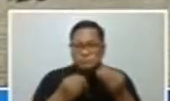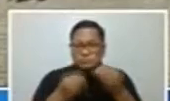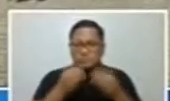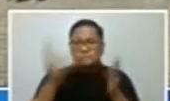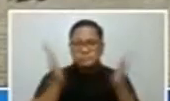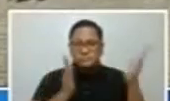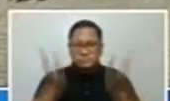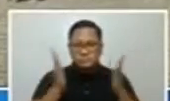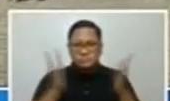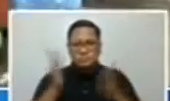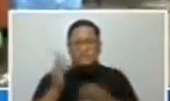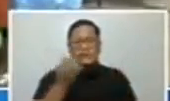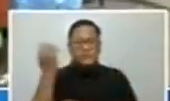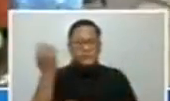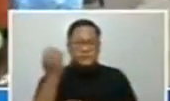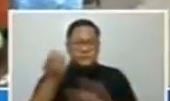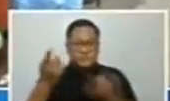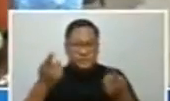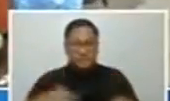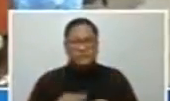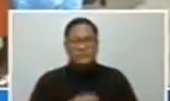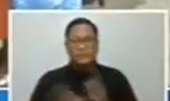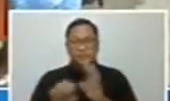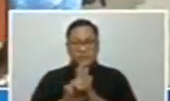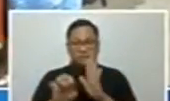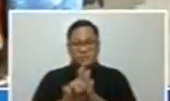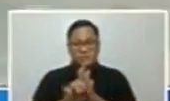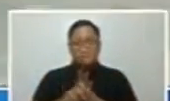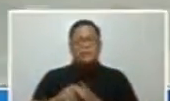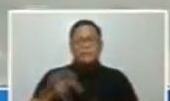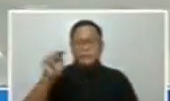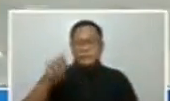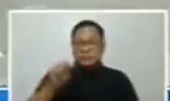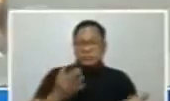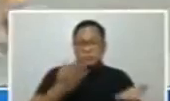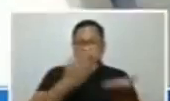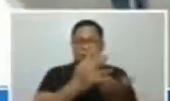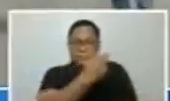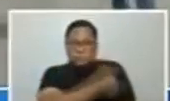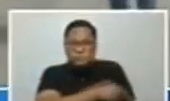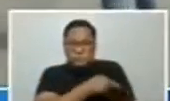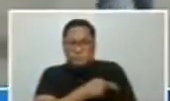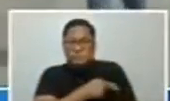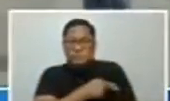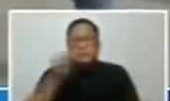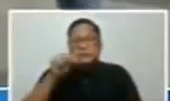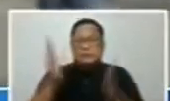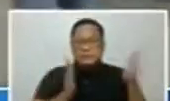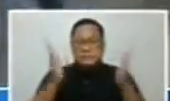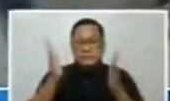the family, yun lang ang pwedeng bumili ng pagkain at sisiguraduhin na ito ay hindi minor or senior, no? So okay pa